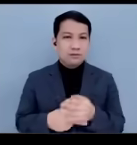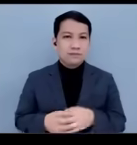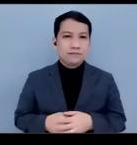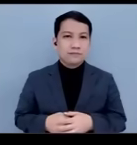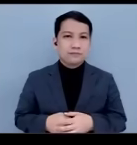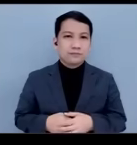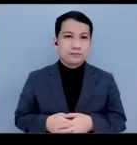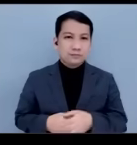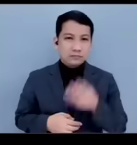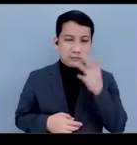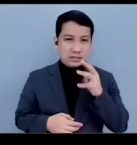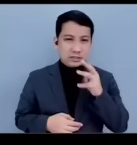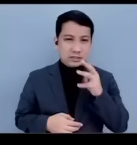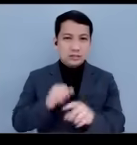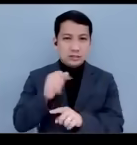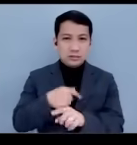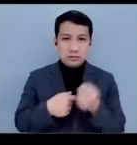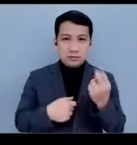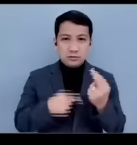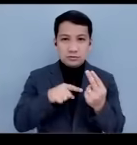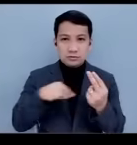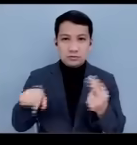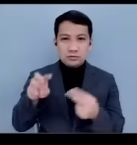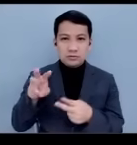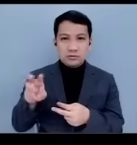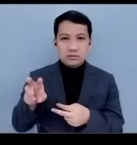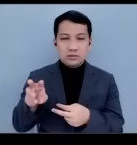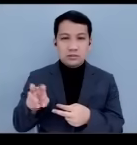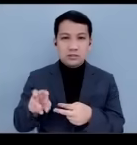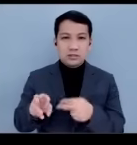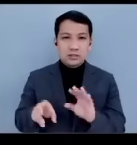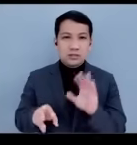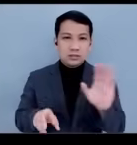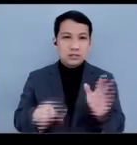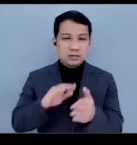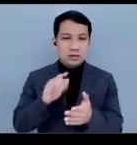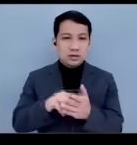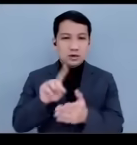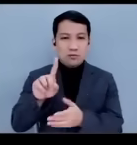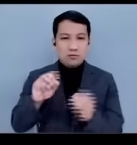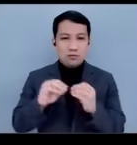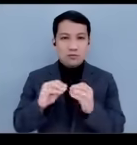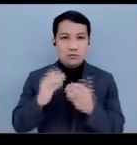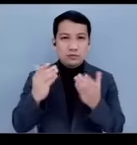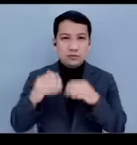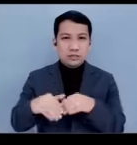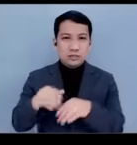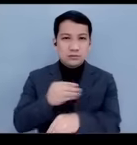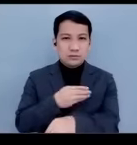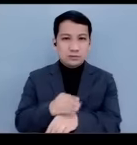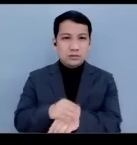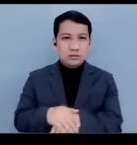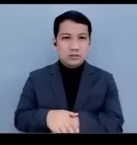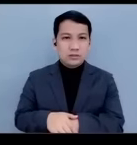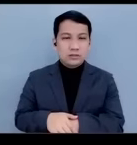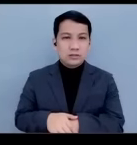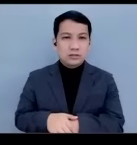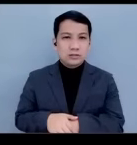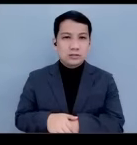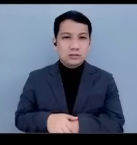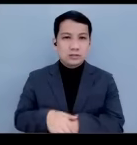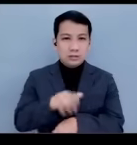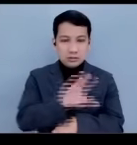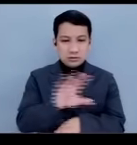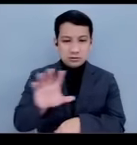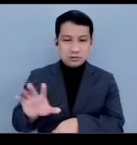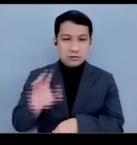simula April 12 hanggang June 16 sa Pera Theater Center ang One More Chance, the musical. Nagbabalita mula sa Frontline,